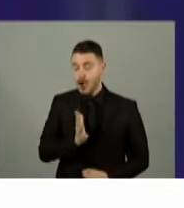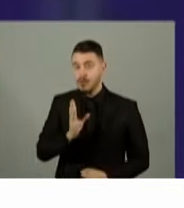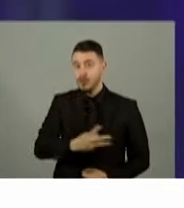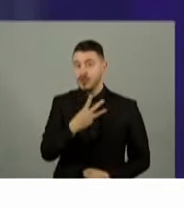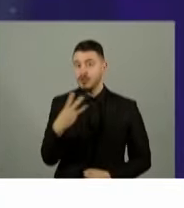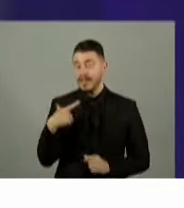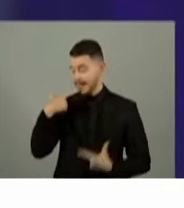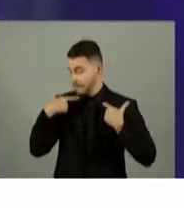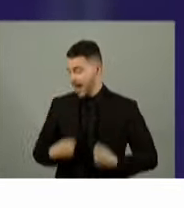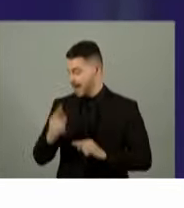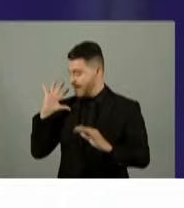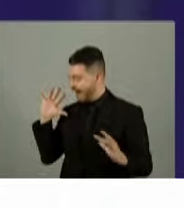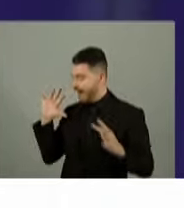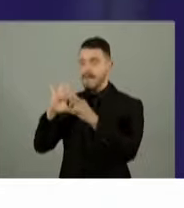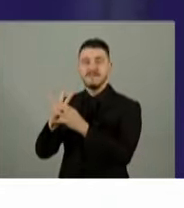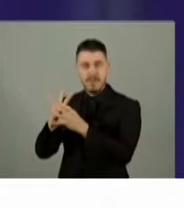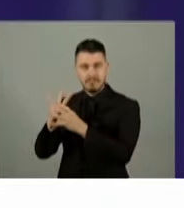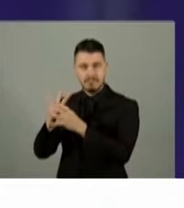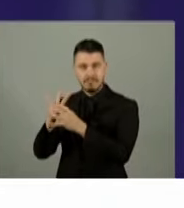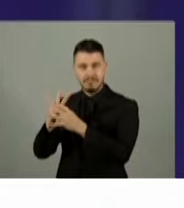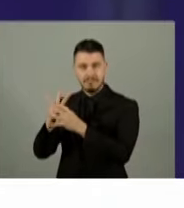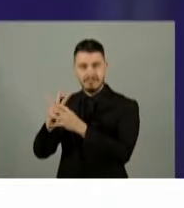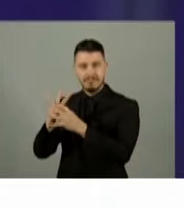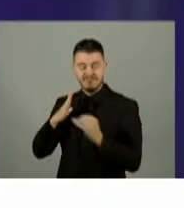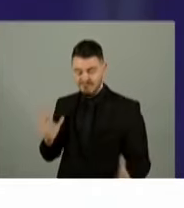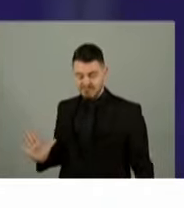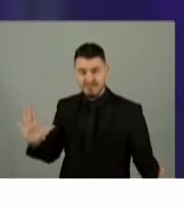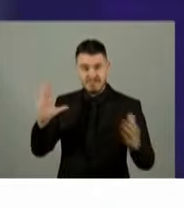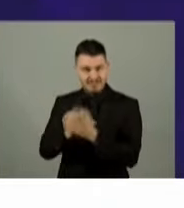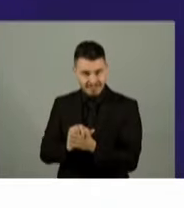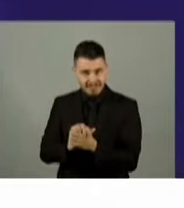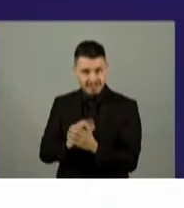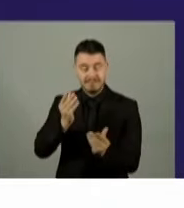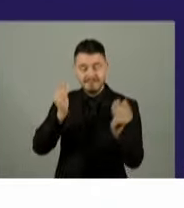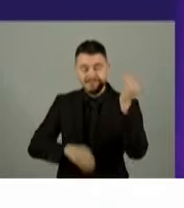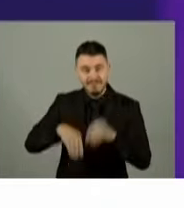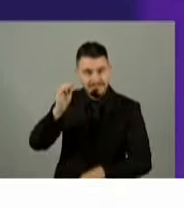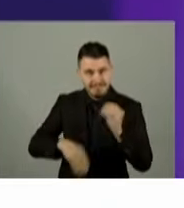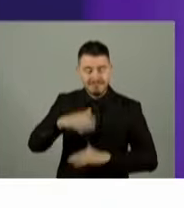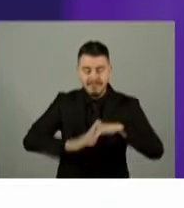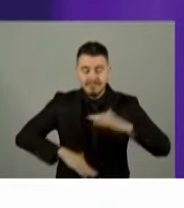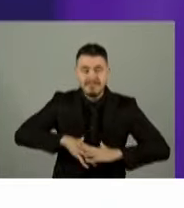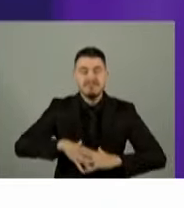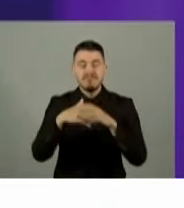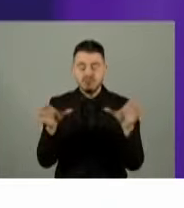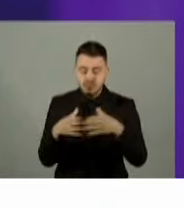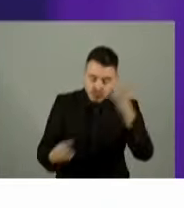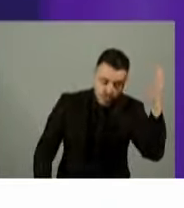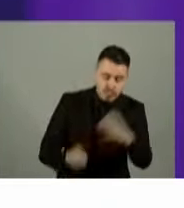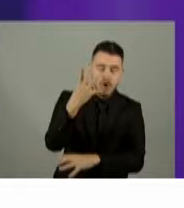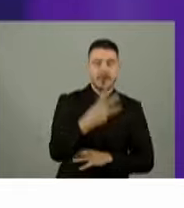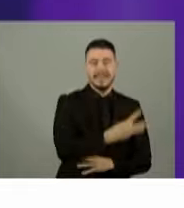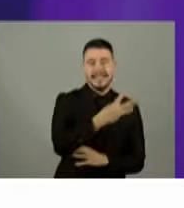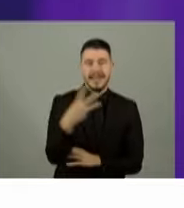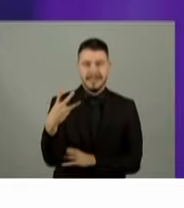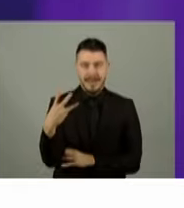ψήφισαν Κασελάκη, λέγοντας ότι την πρώτη φορά δεν μας παρουσίασε με σαφήνεια την πρότασή του, θα έχει την ευκαιρία να το κάνει τώρα. Σαν